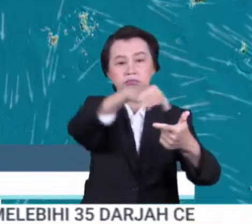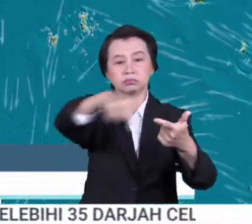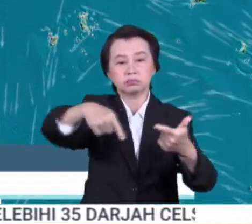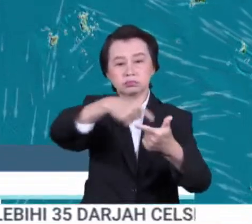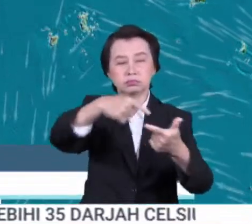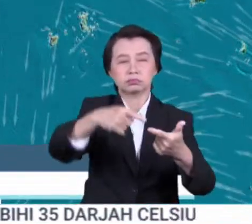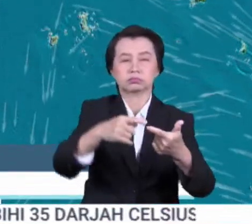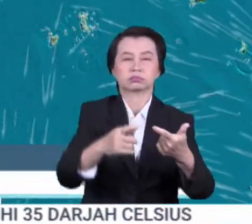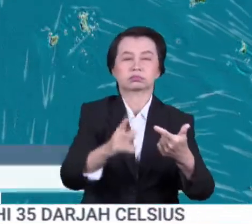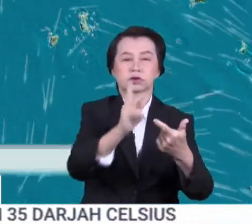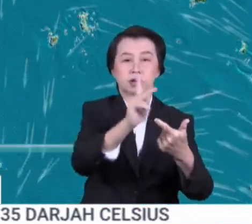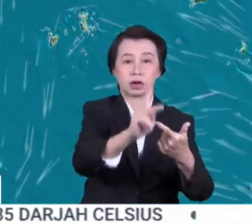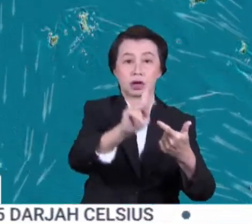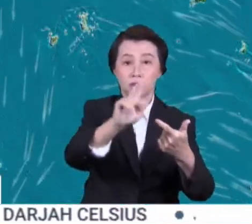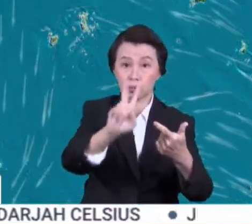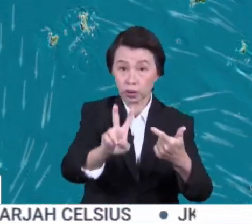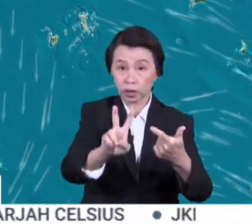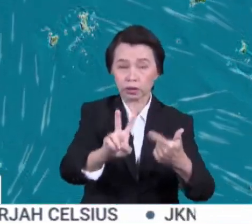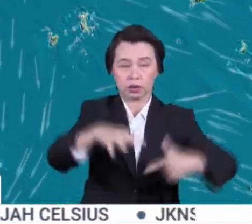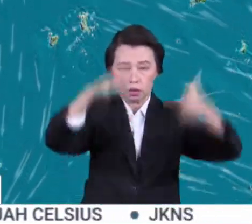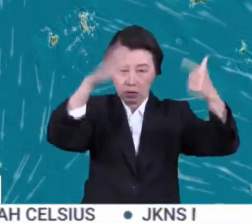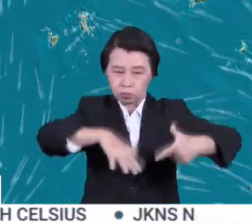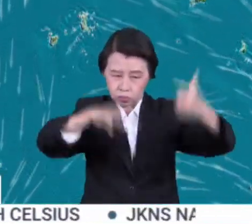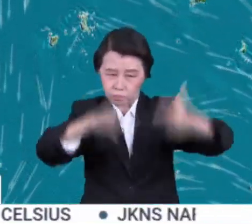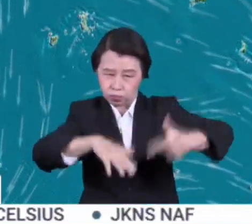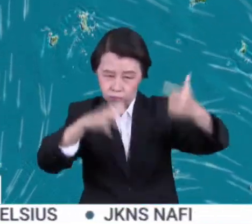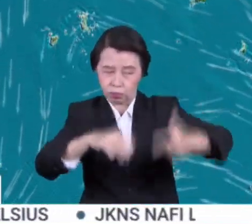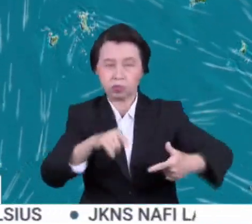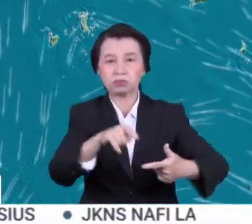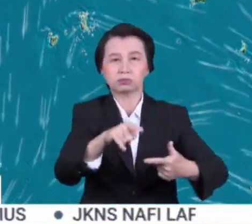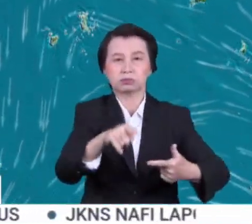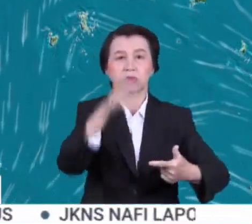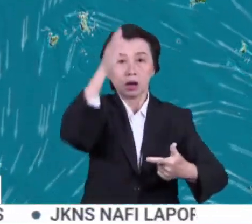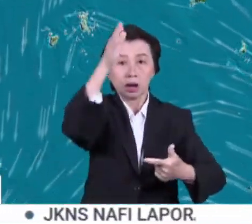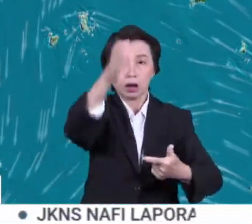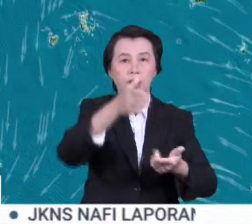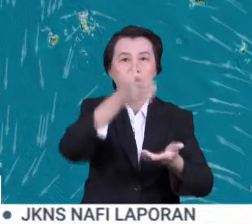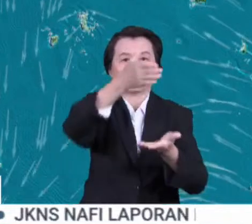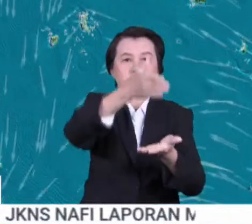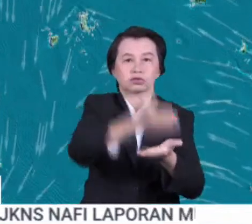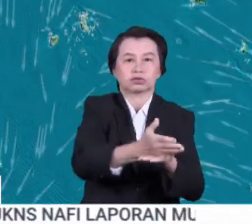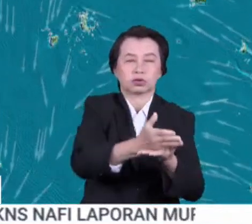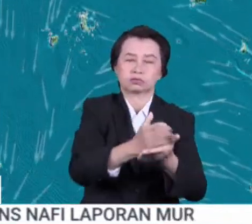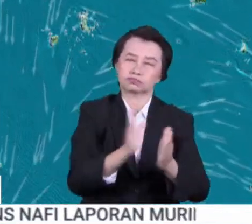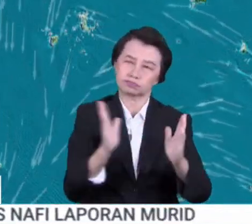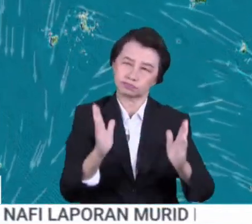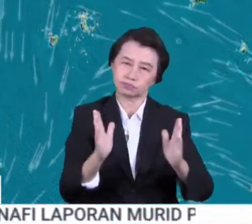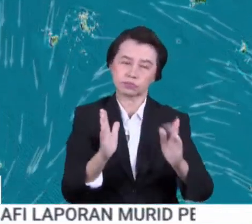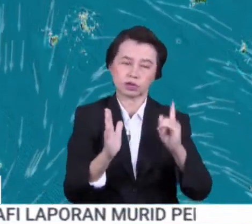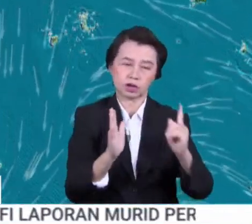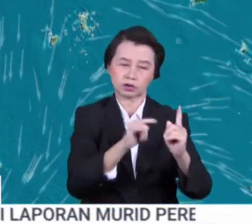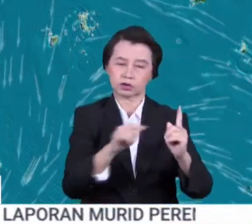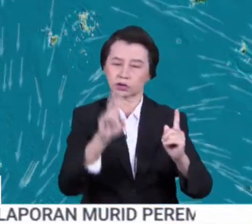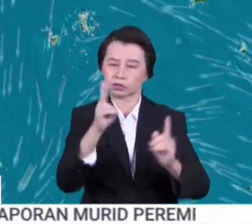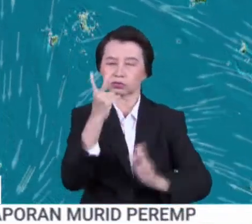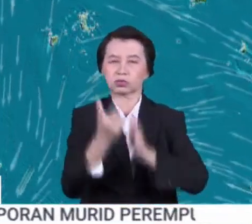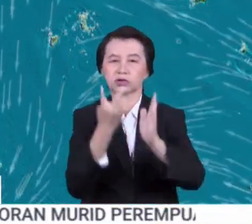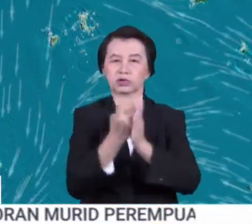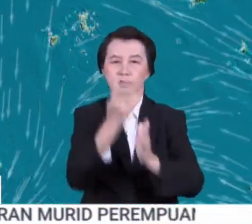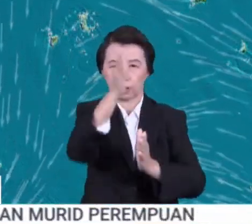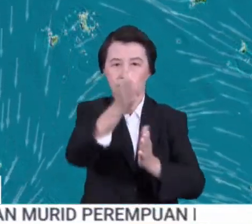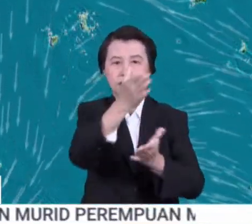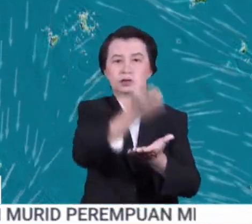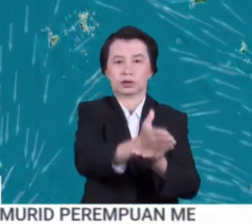Lembah Kelang. Dan keadaan cuaca ribut petir untuk kawasan-kawasan ini dijangka akan beransur-ansur reda dalam tempoh 1 hingga 2 jam daripada